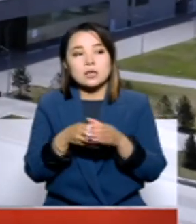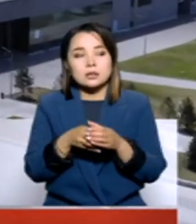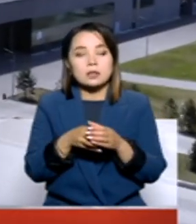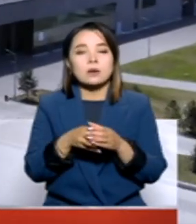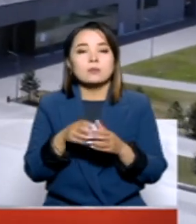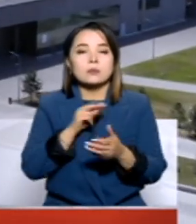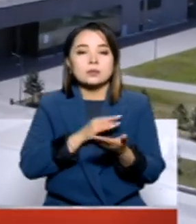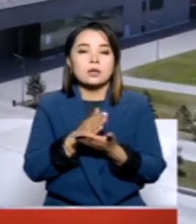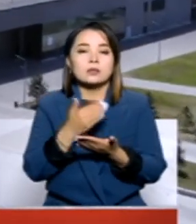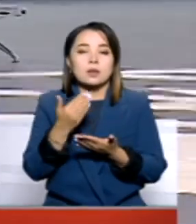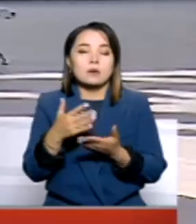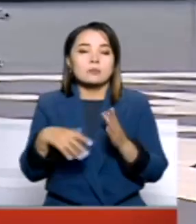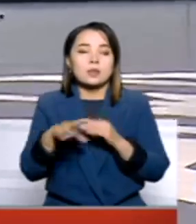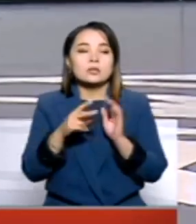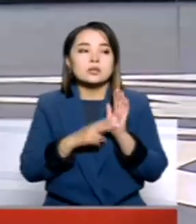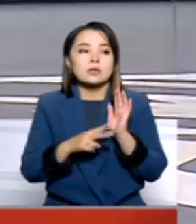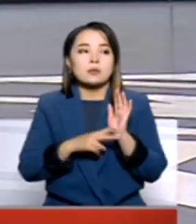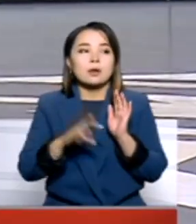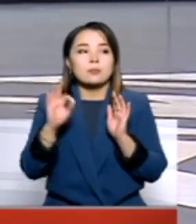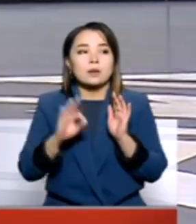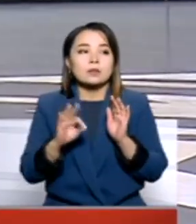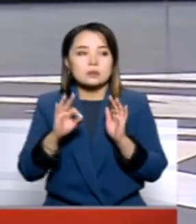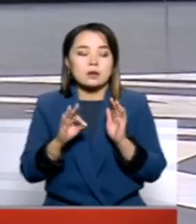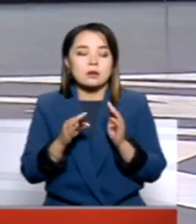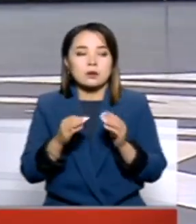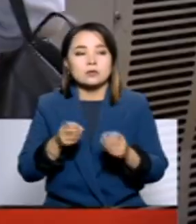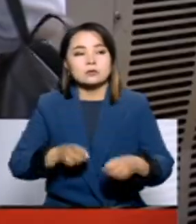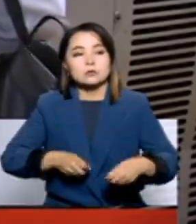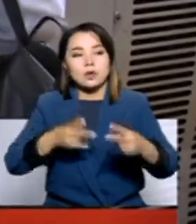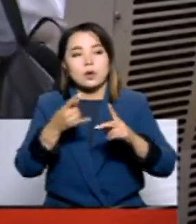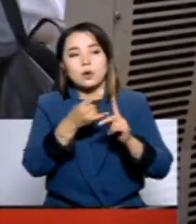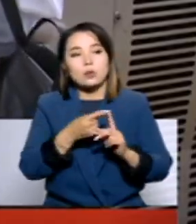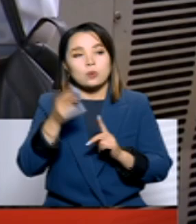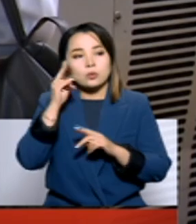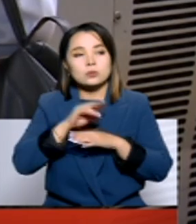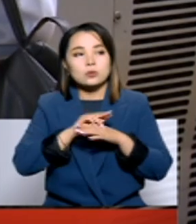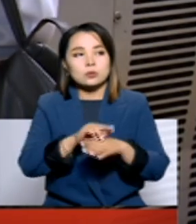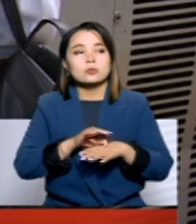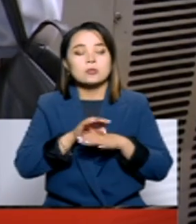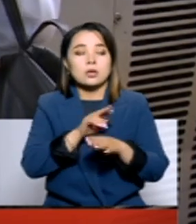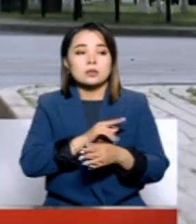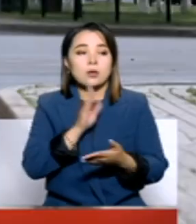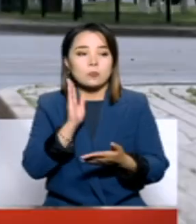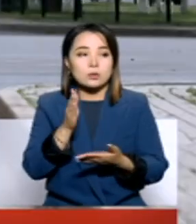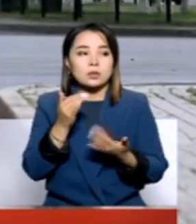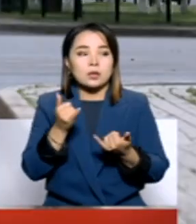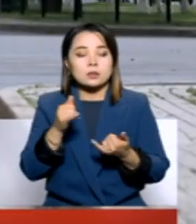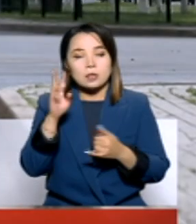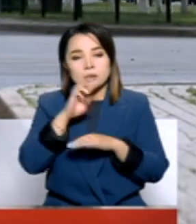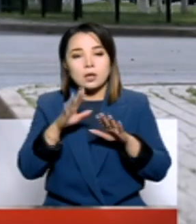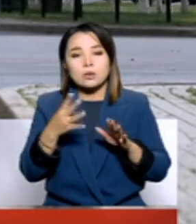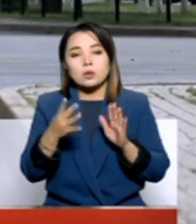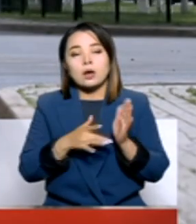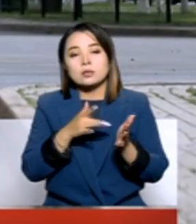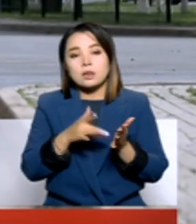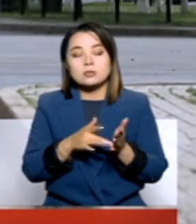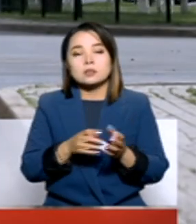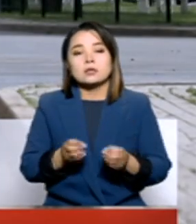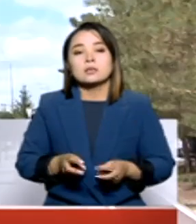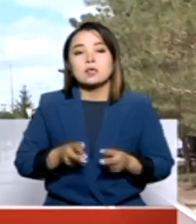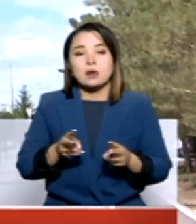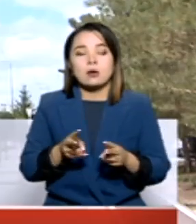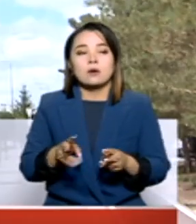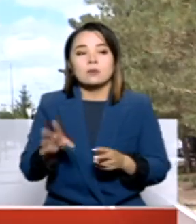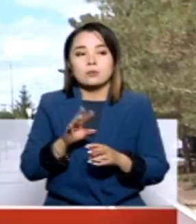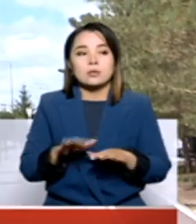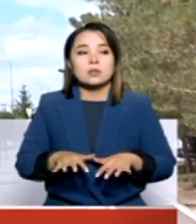секторлардағы қызметкерлердің 70% қашықтан жұмыс істеуге көшті. Бұдан бөлек еліміздің 4 қаласында террористік